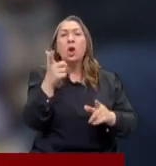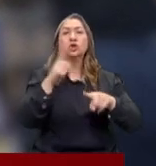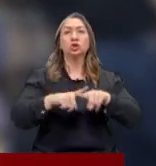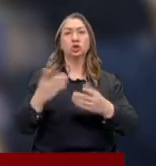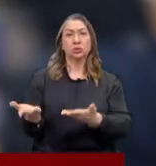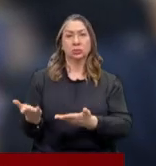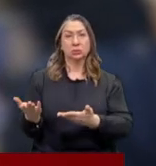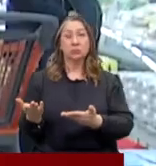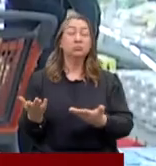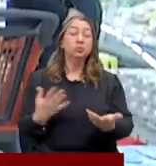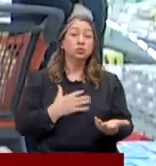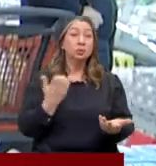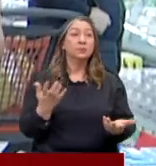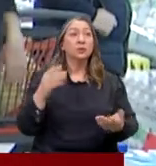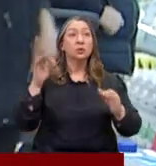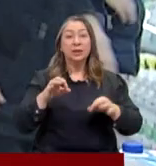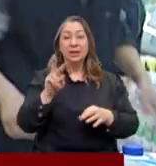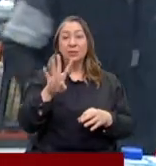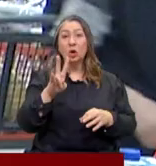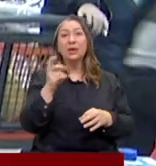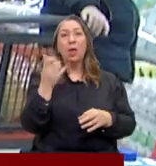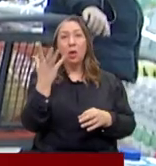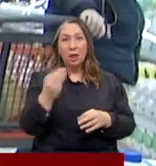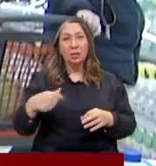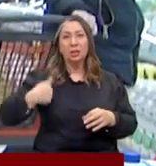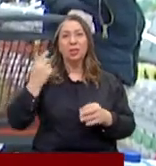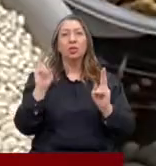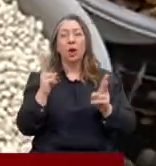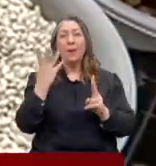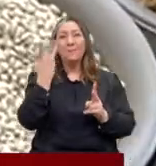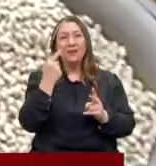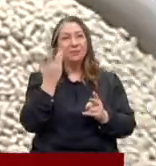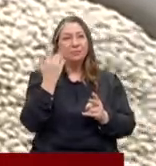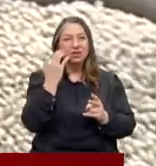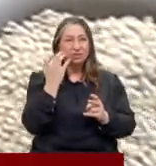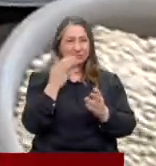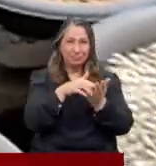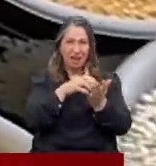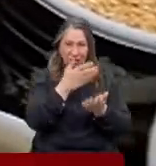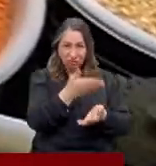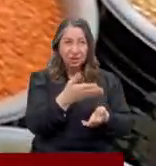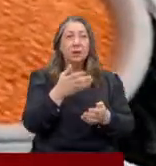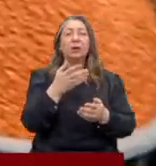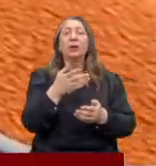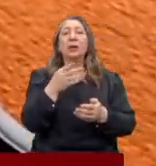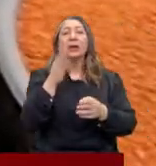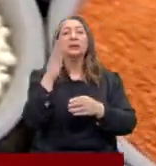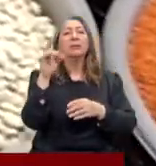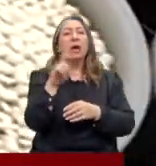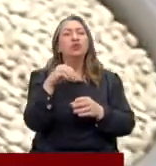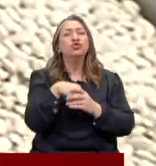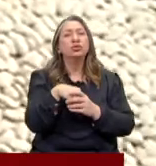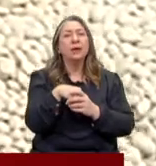bindi. Maalesef şu an 24 lira olan normal pilavlık pirincimiz Kasım ayında